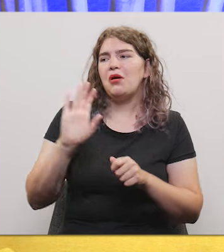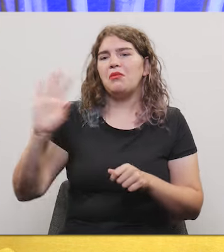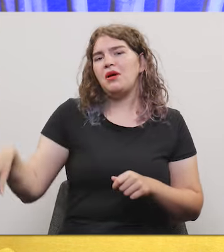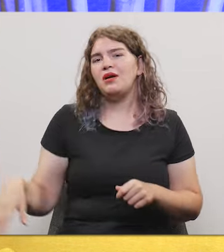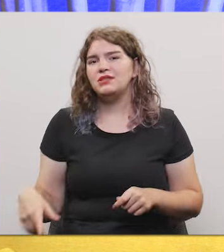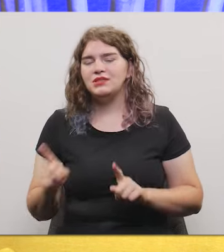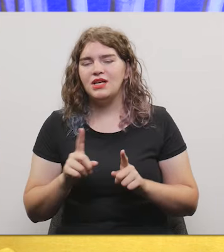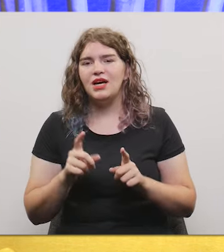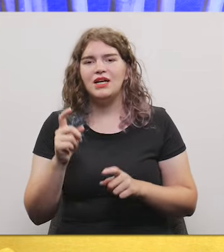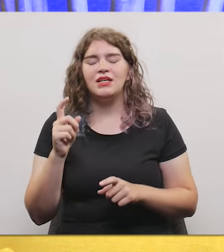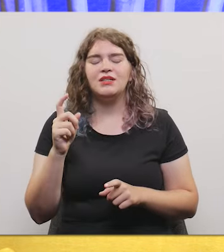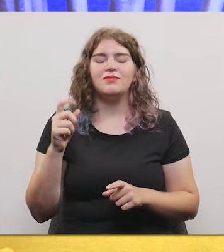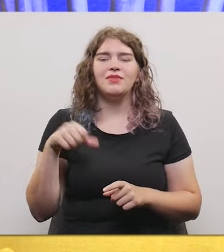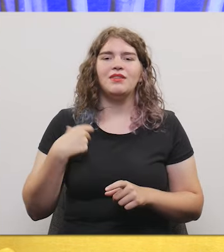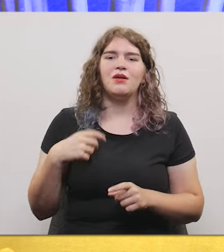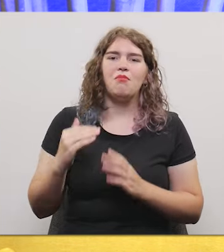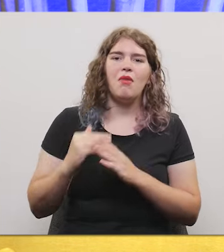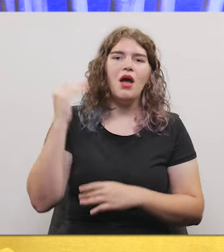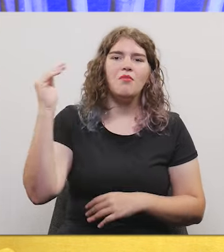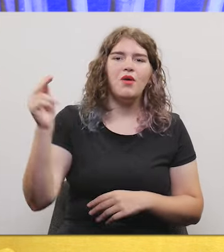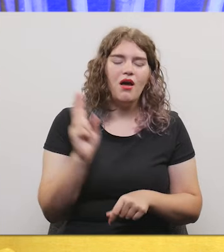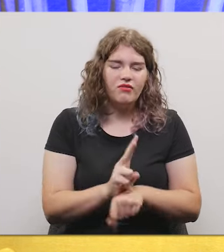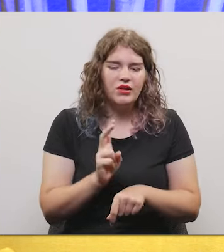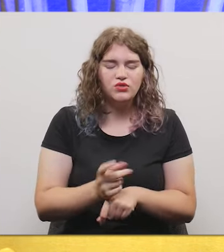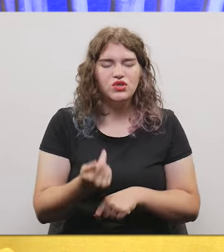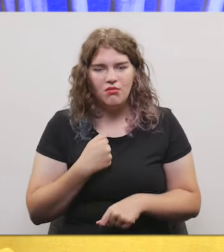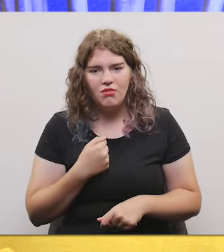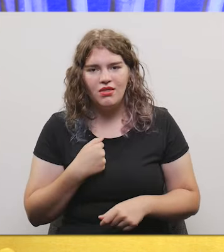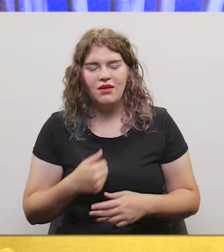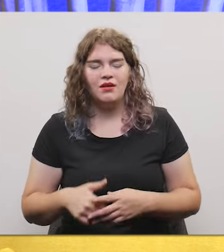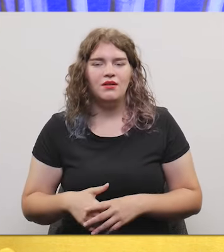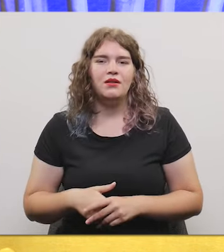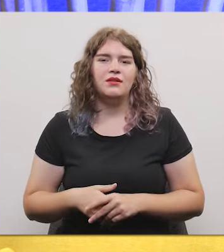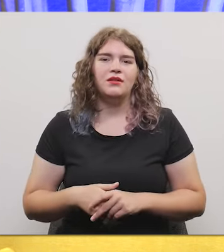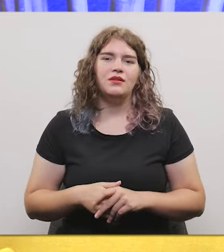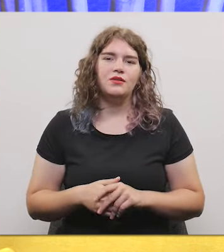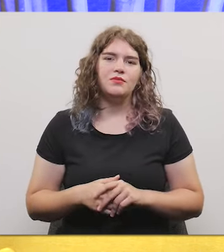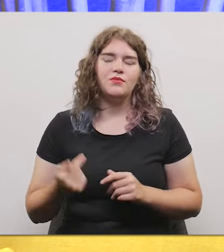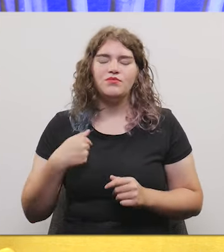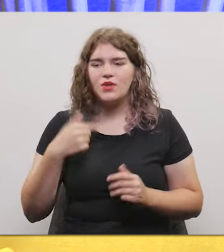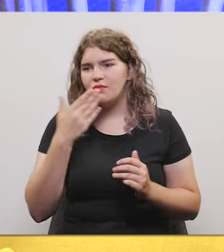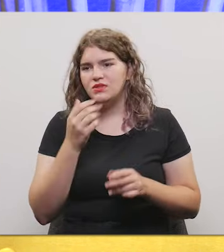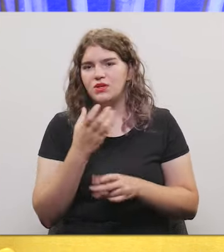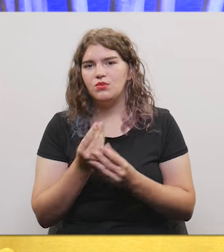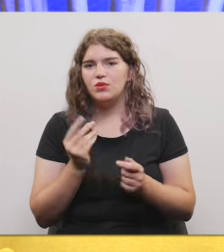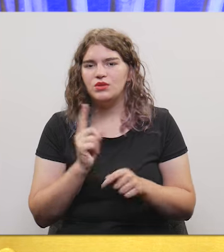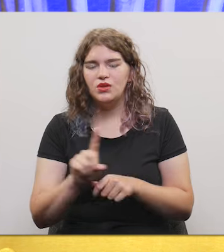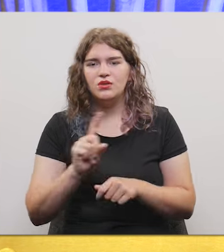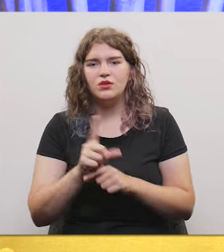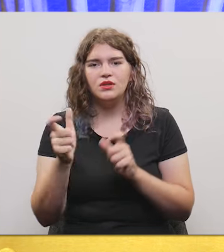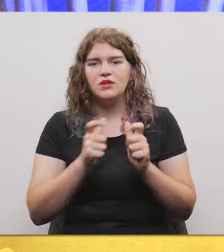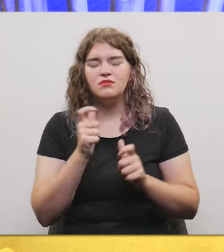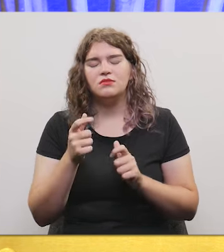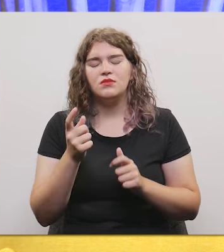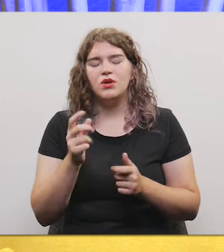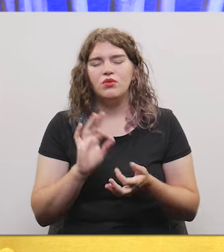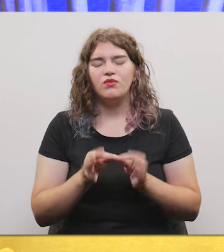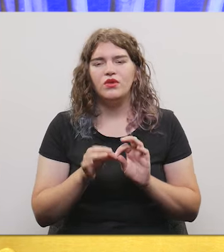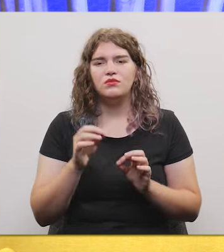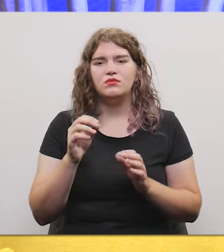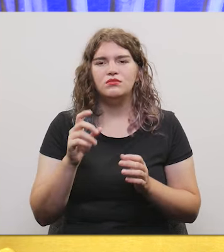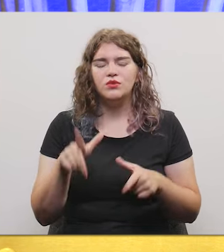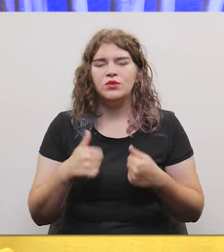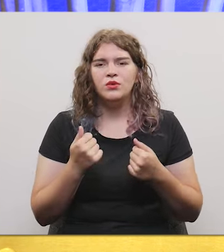Dar am fost și eu printre tinerii mai mari, cu tineri care aveau grijă de mine. Și am învățat multe despre cuvântul